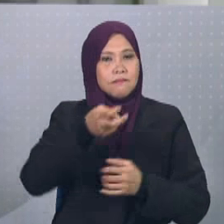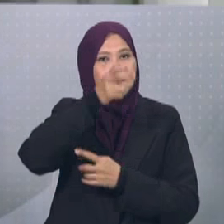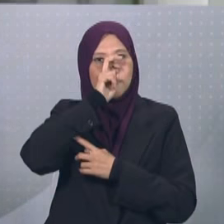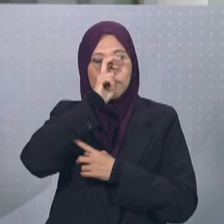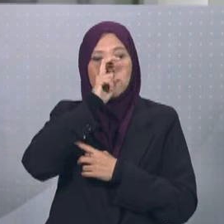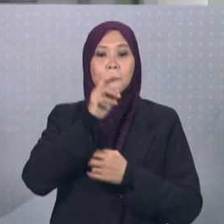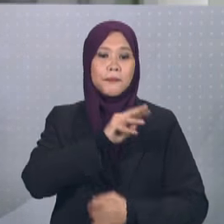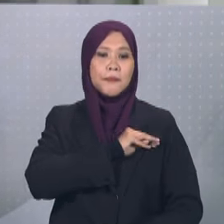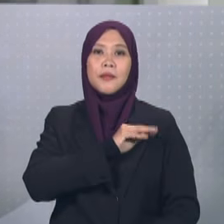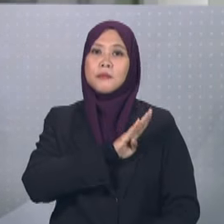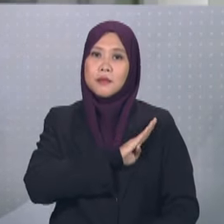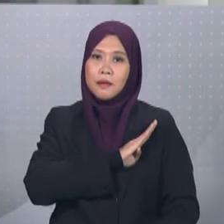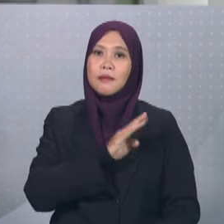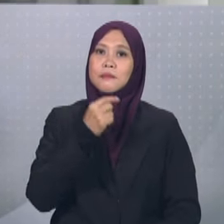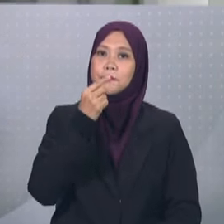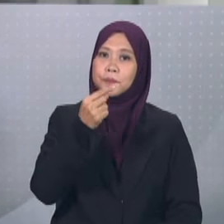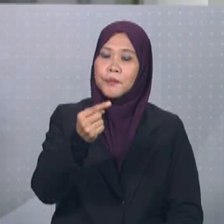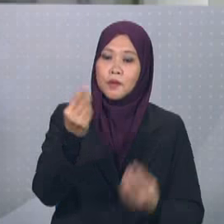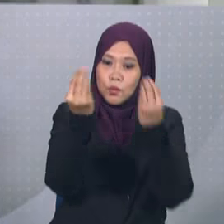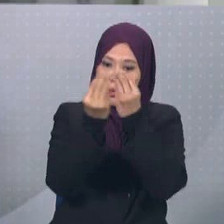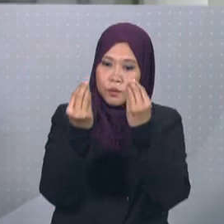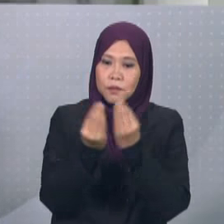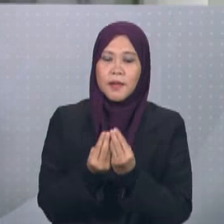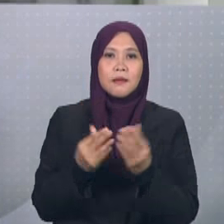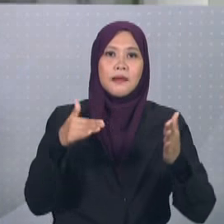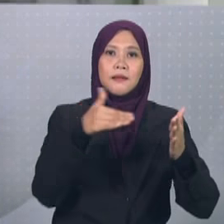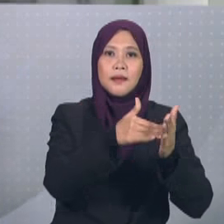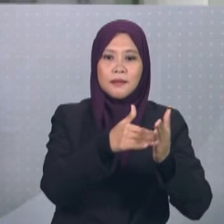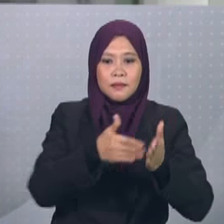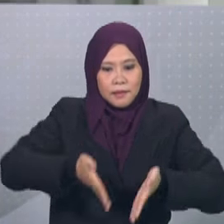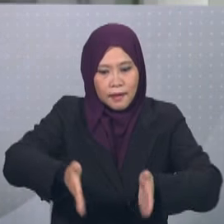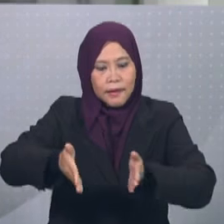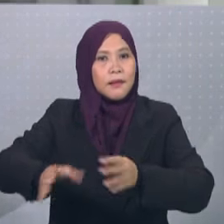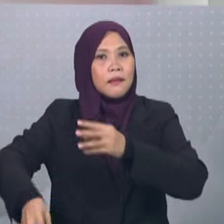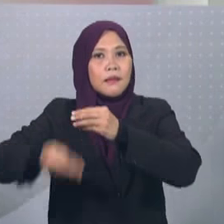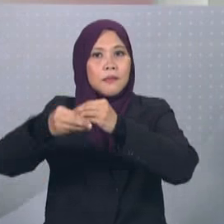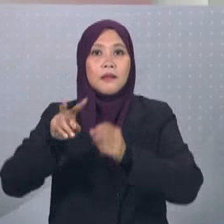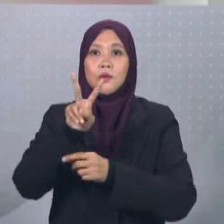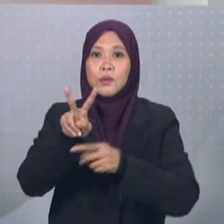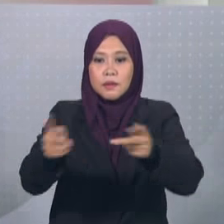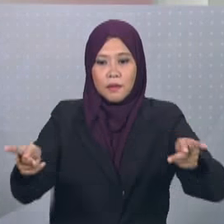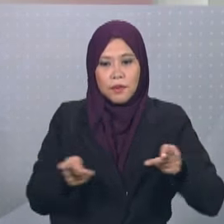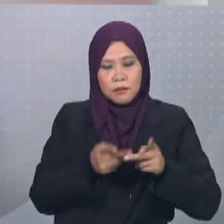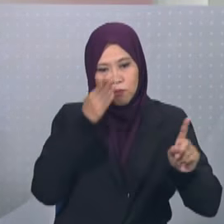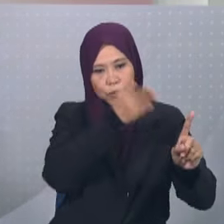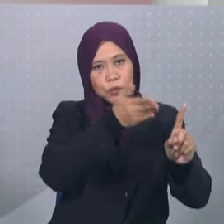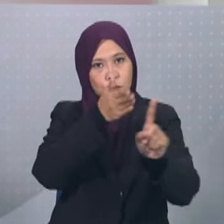Menurut Menteri Besar Dato' Sri Aminuddin Harun, bilangan sekatan jalan raya akan ditambah di dua kawasan